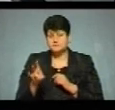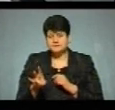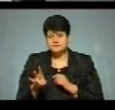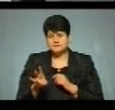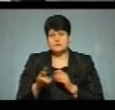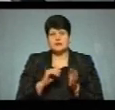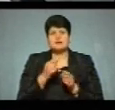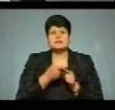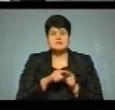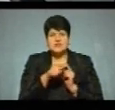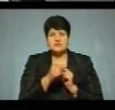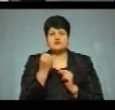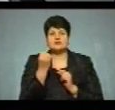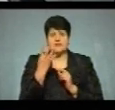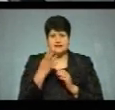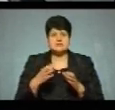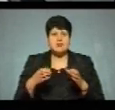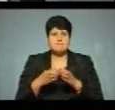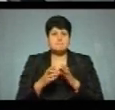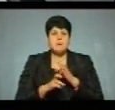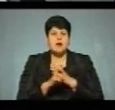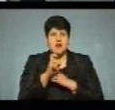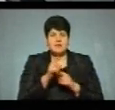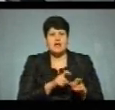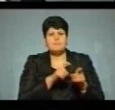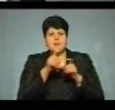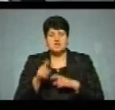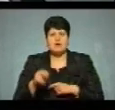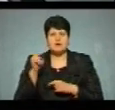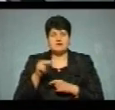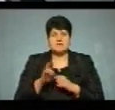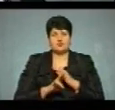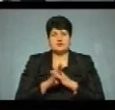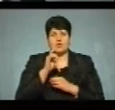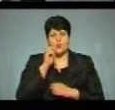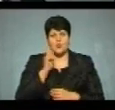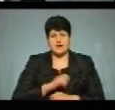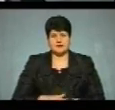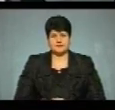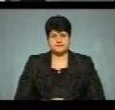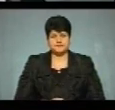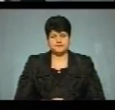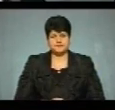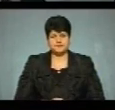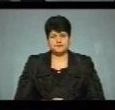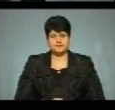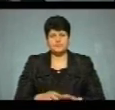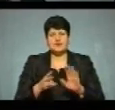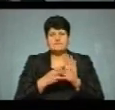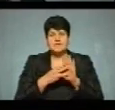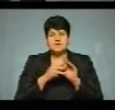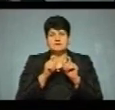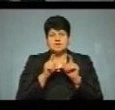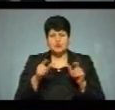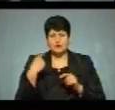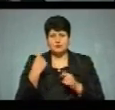це 14-та парафія Тернопільської області, яка перейшла до Православної церкви України. 8 шкіл області